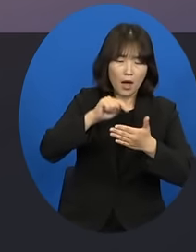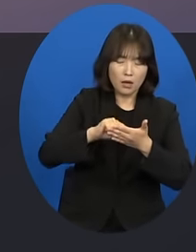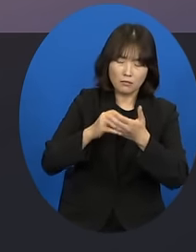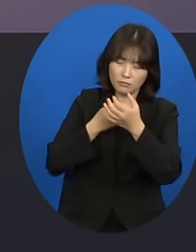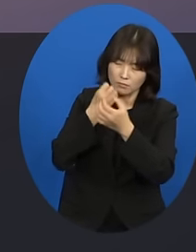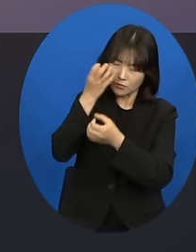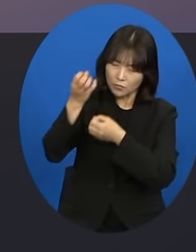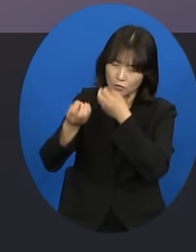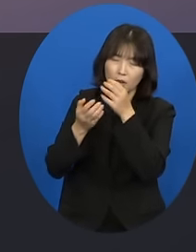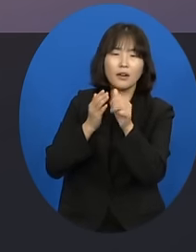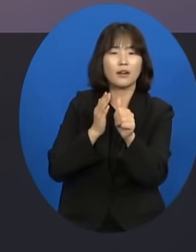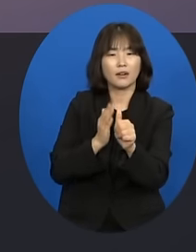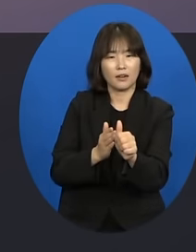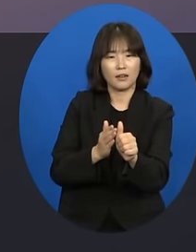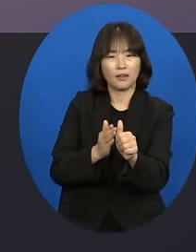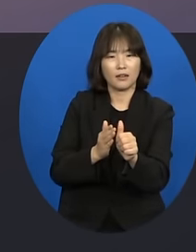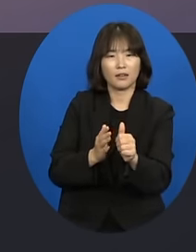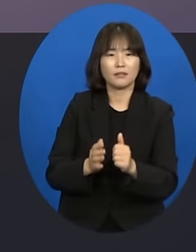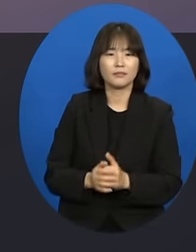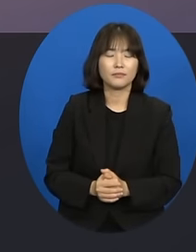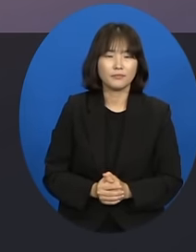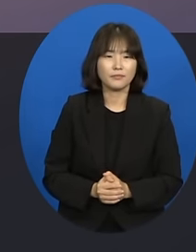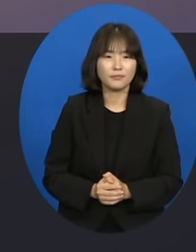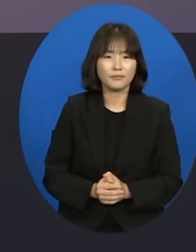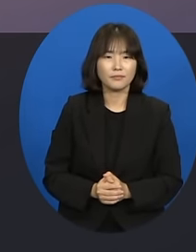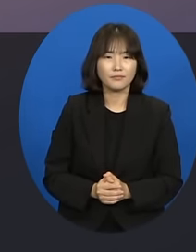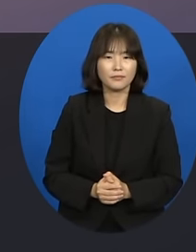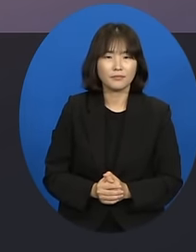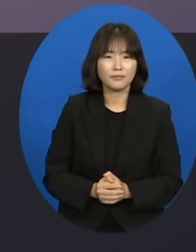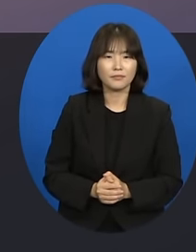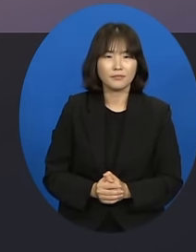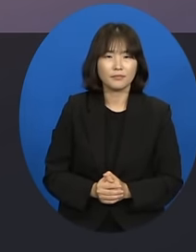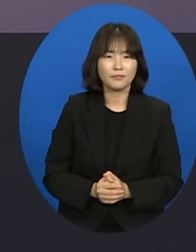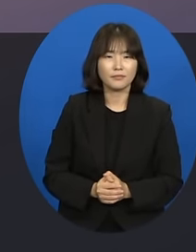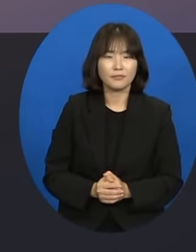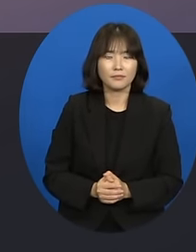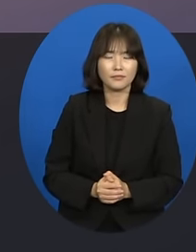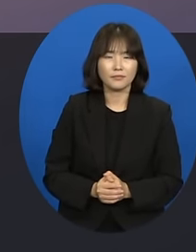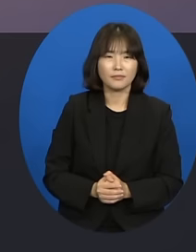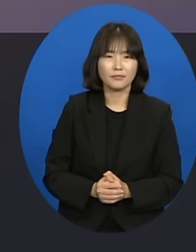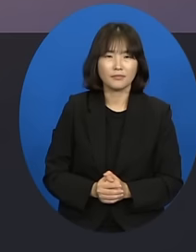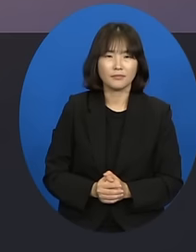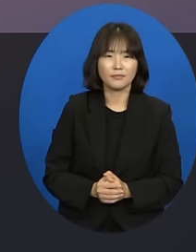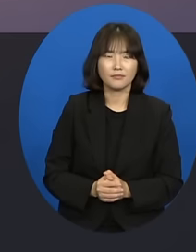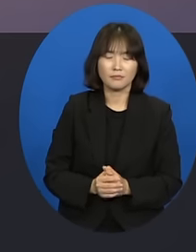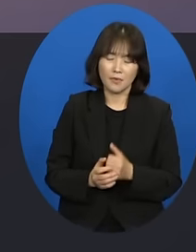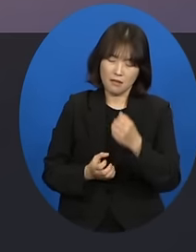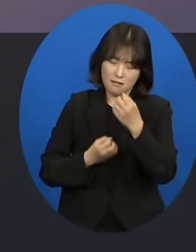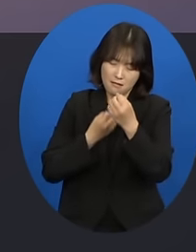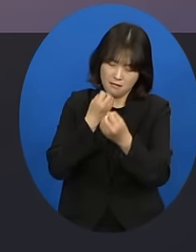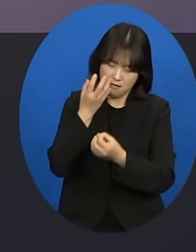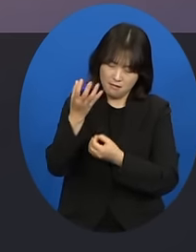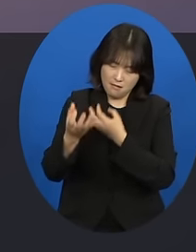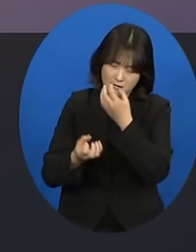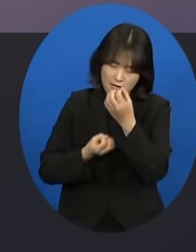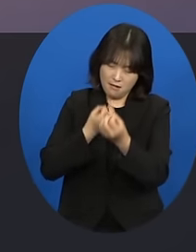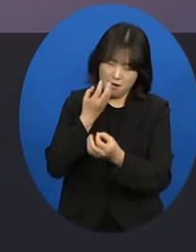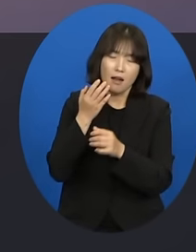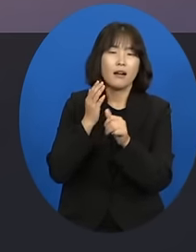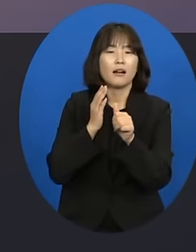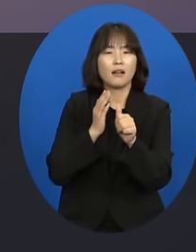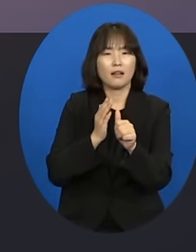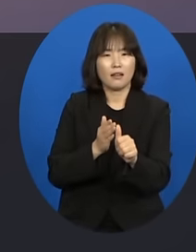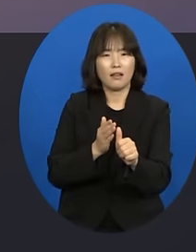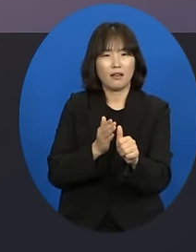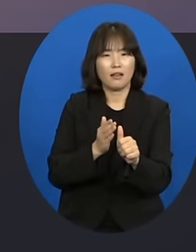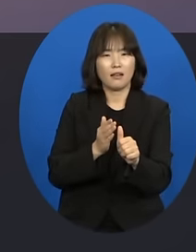표준세 번역. 혹은 pour out, 쏟아놓아라. 내 마음을 하나님